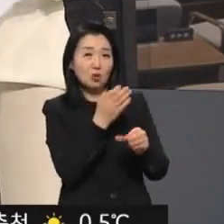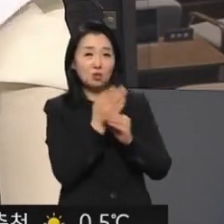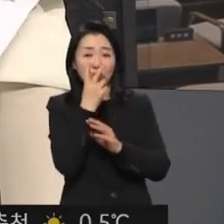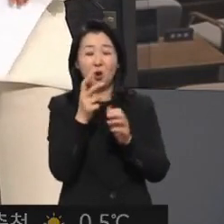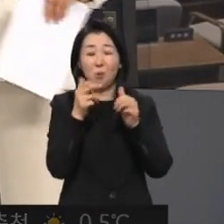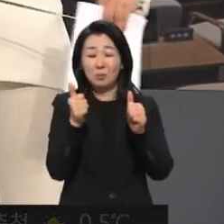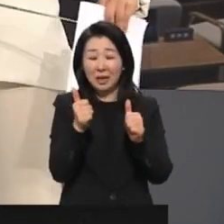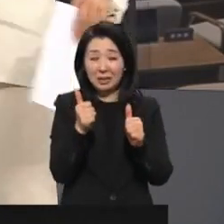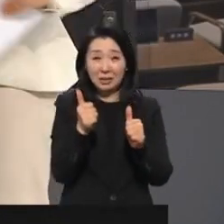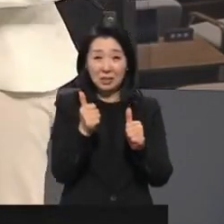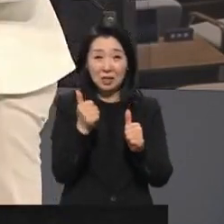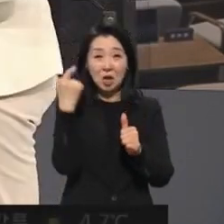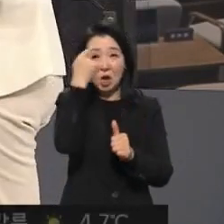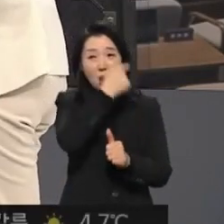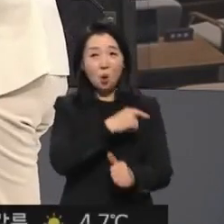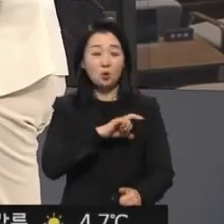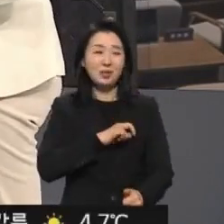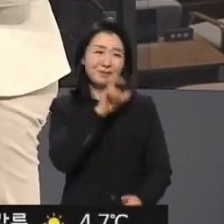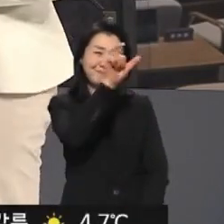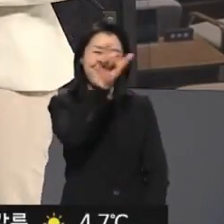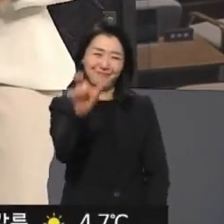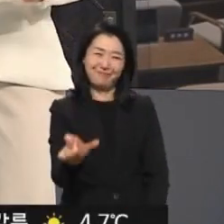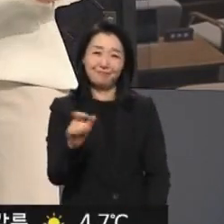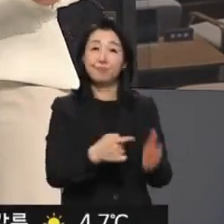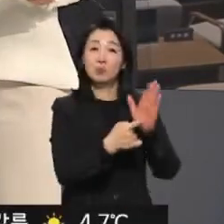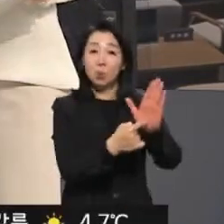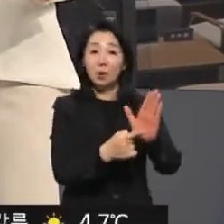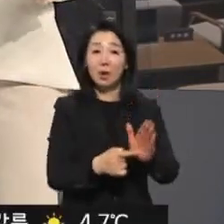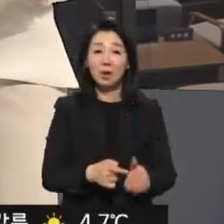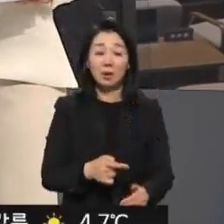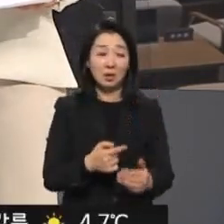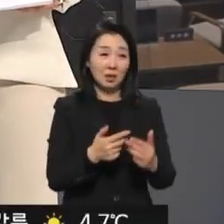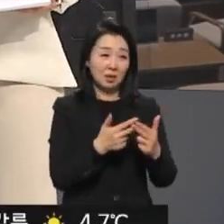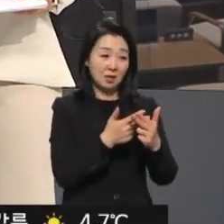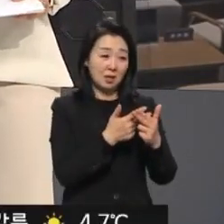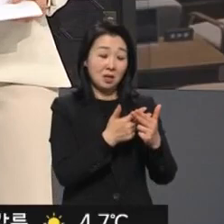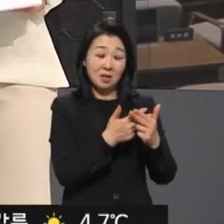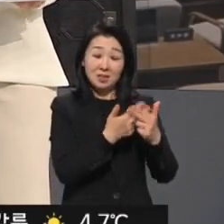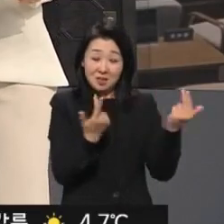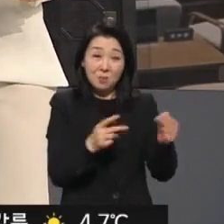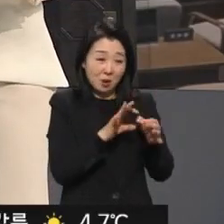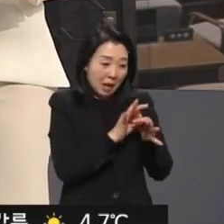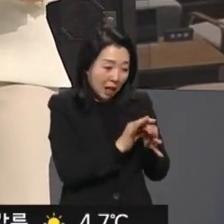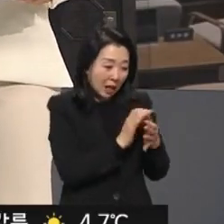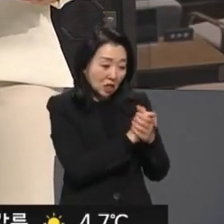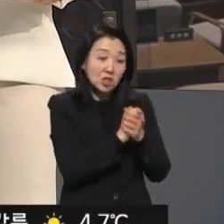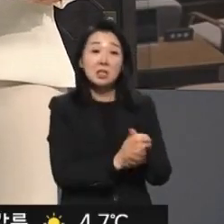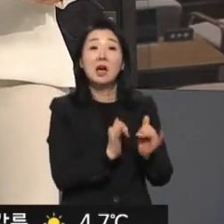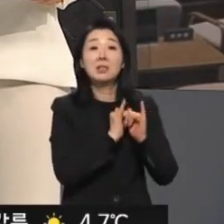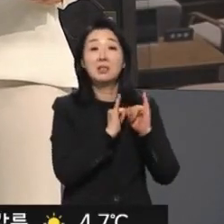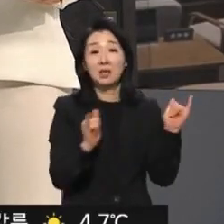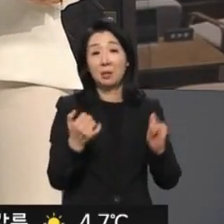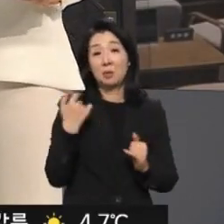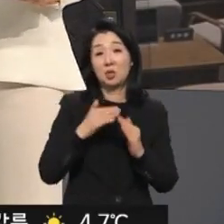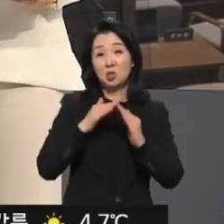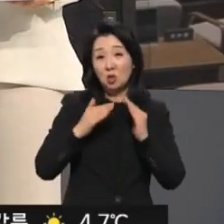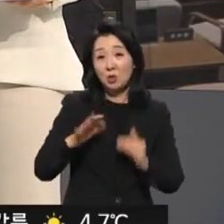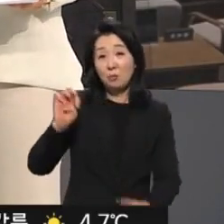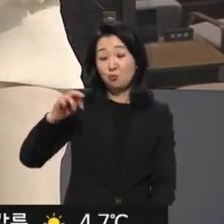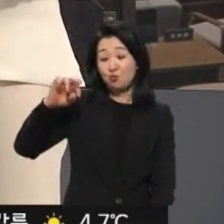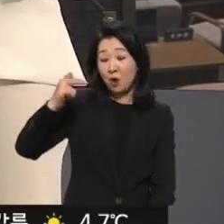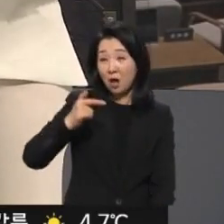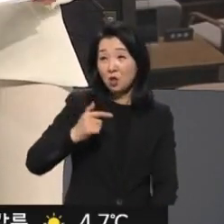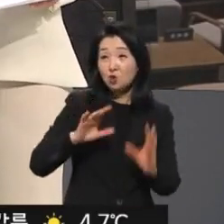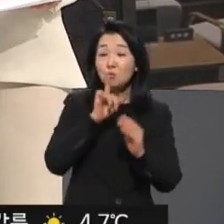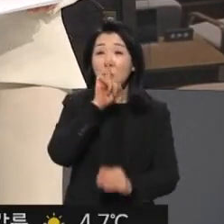검사들의 명단을 이렇게 공개를 했었죠. 친명계인 박찬대 최고위원은 어제 전남 무안에서 열렸던 이